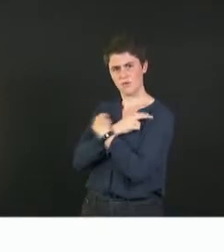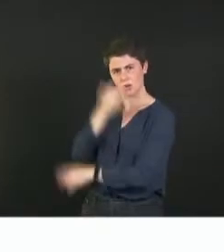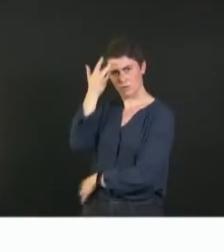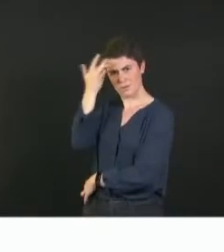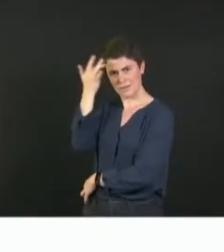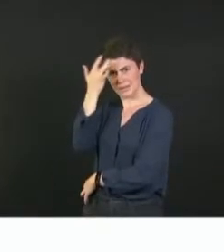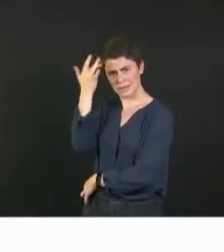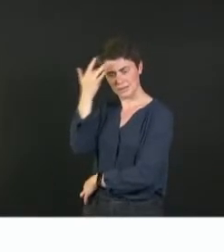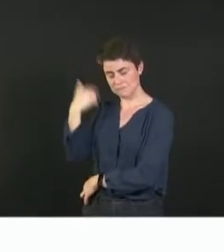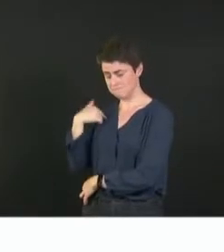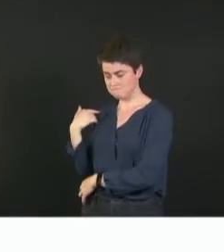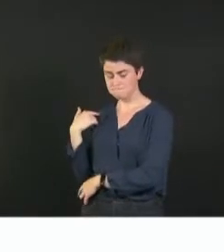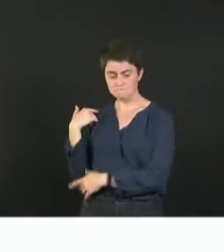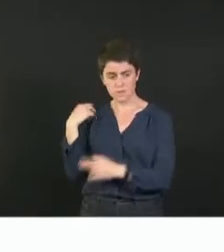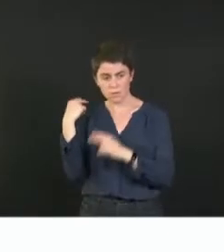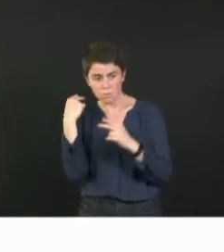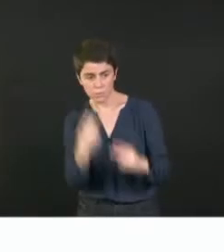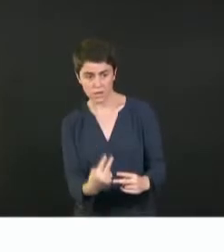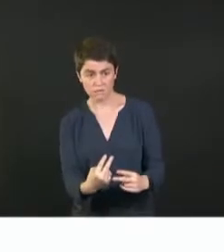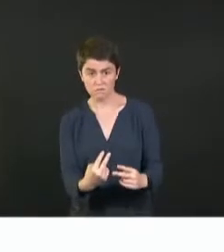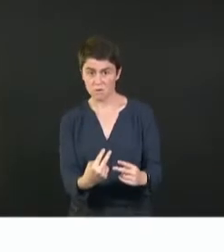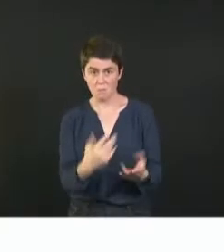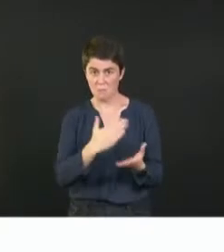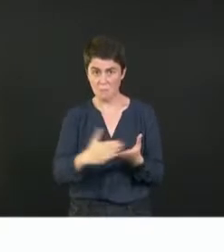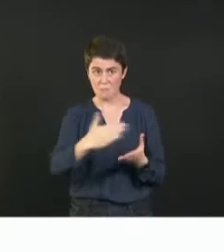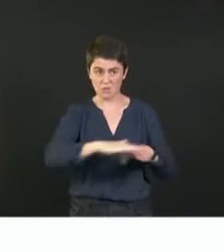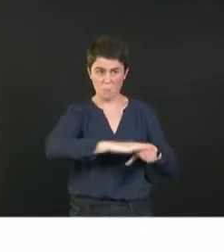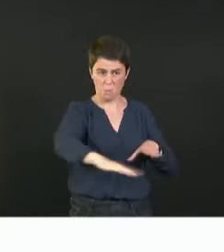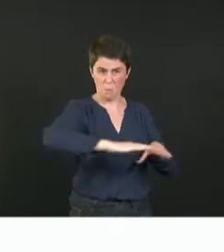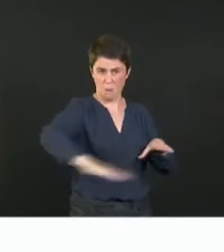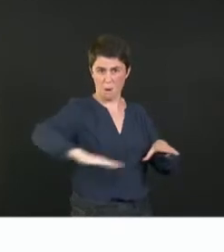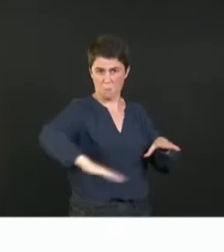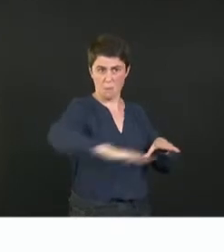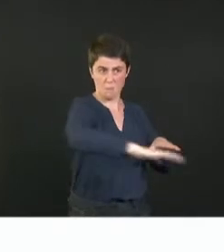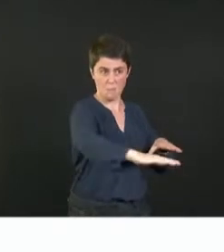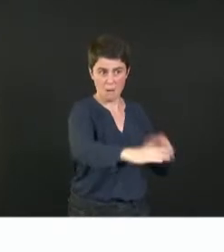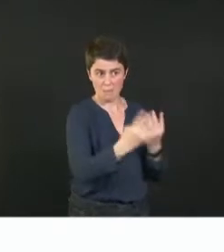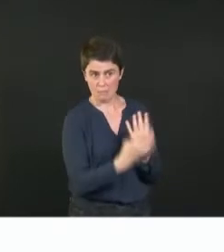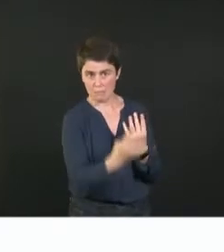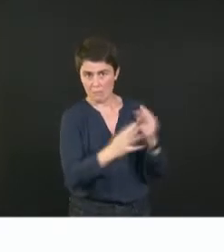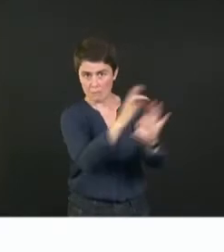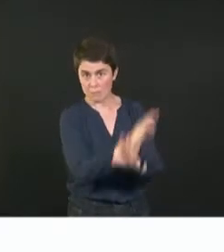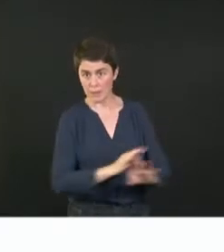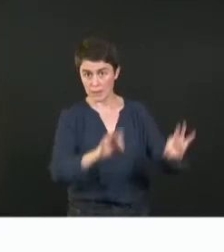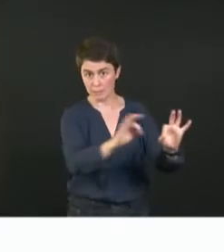arrive, c'est du bitume partout, on a chaud, c'est propre.